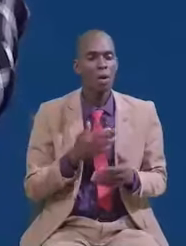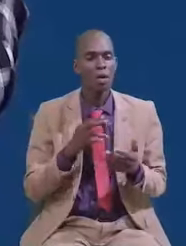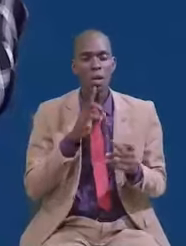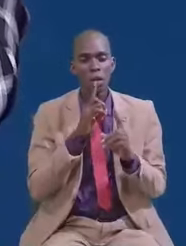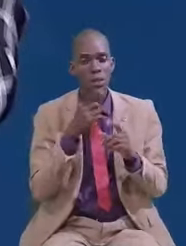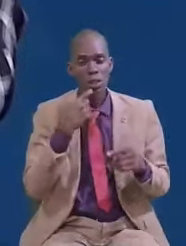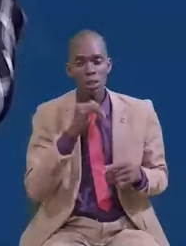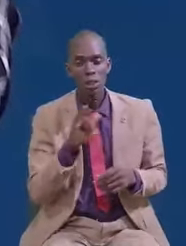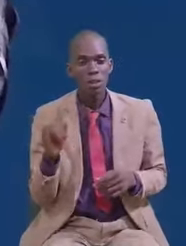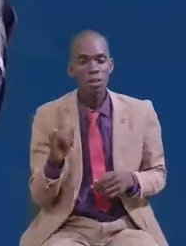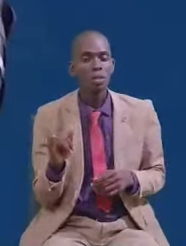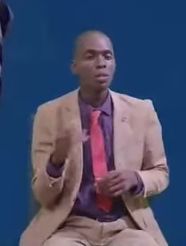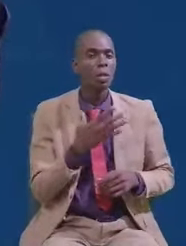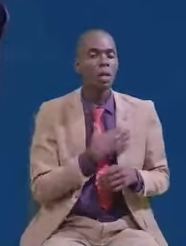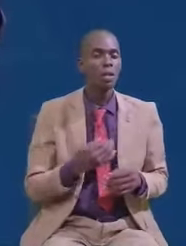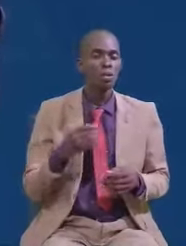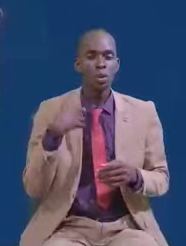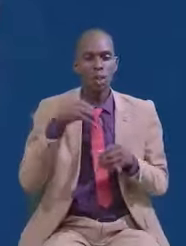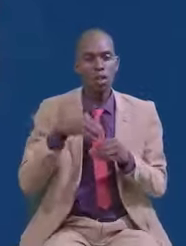À lui, le bras du Seigneur sera révélé.